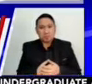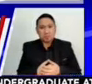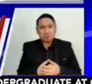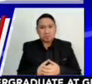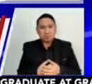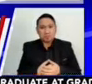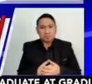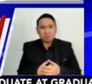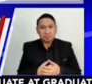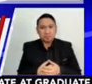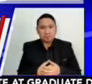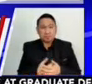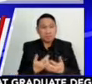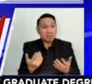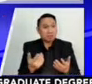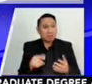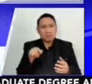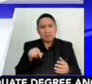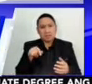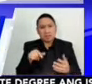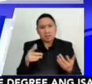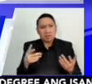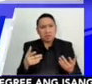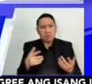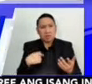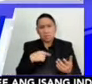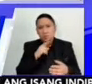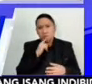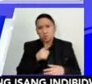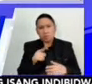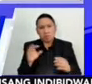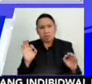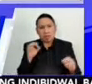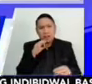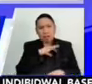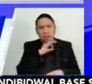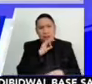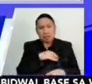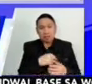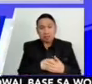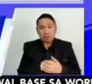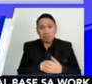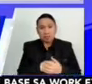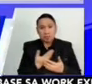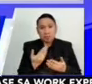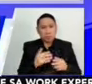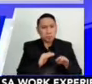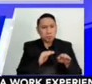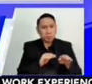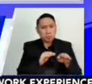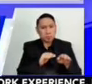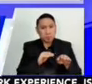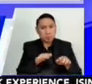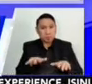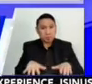p ganitong baba nakasiguro na walang kita nagdulot sa pagbigat ng daloy ng trapiko ang